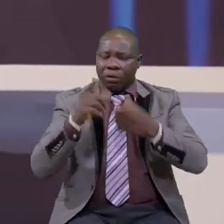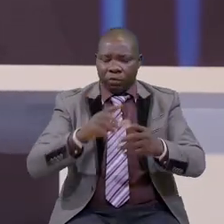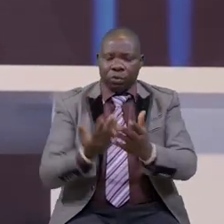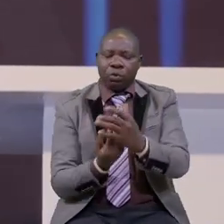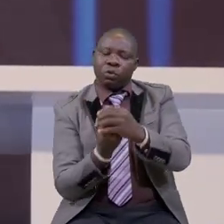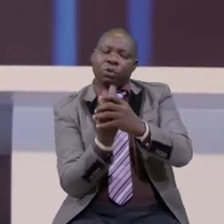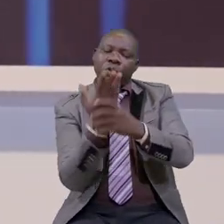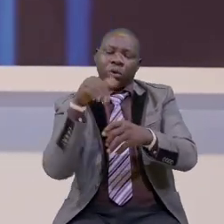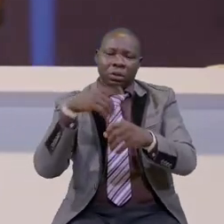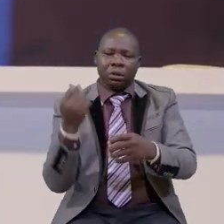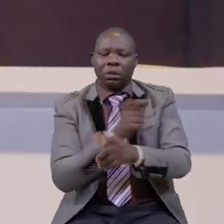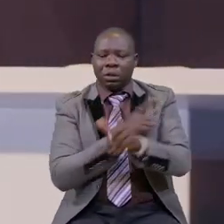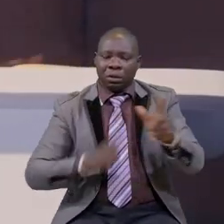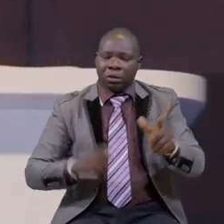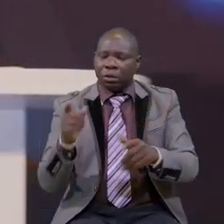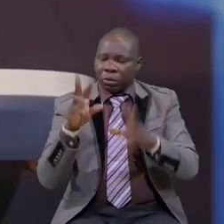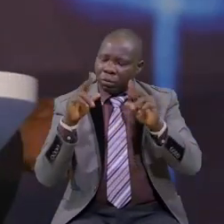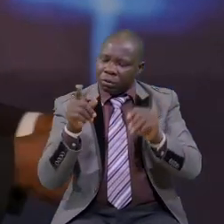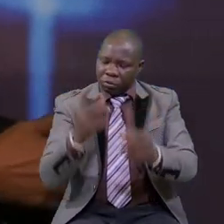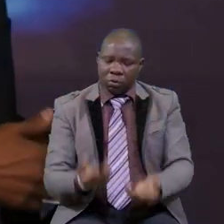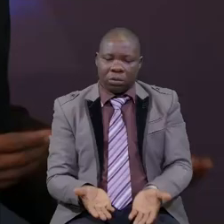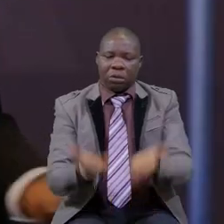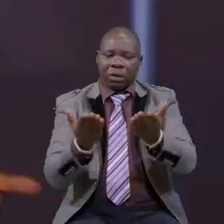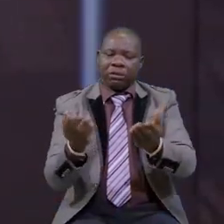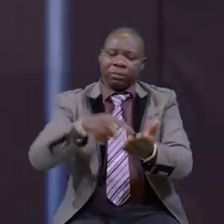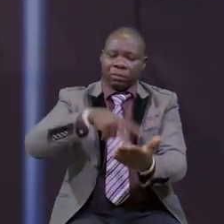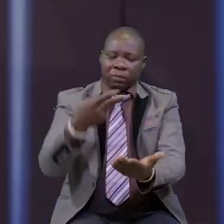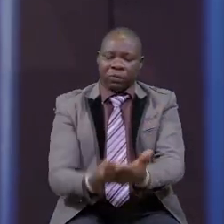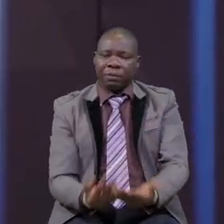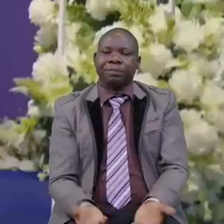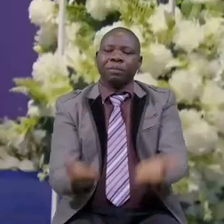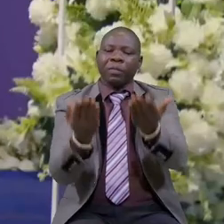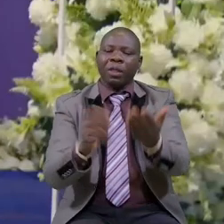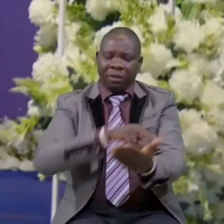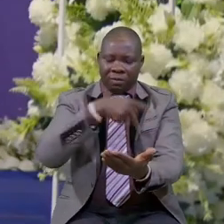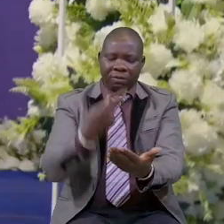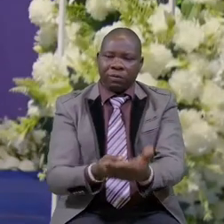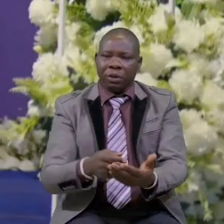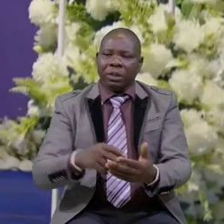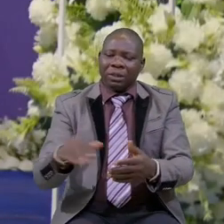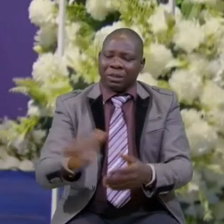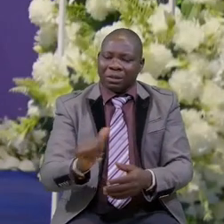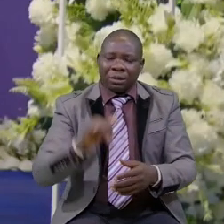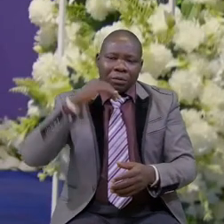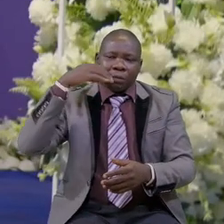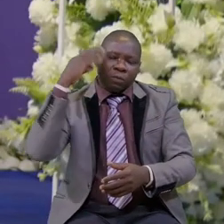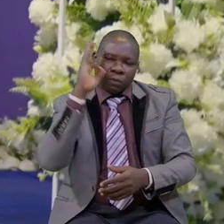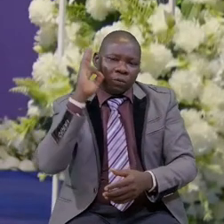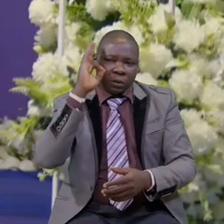Non, je tombe, je me lève, je tombe, je me lève. Chaque année, je me lève, je tombe, je me relève. La même fornication revient